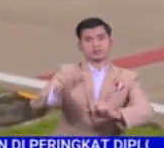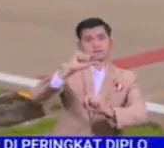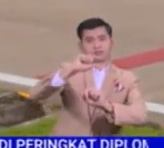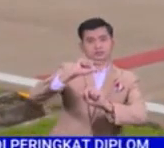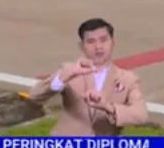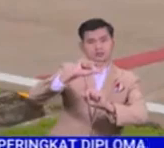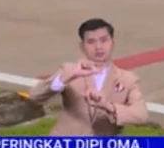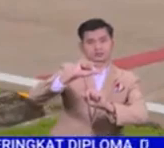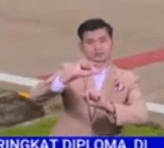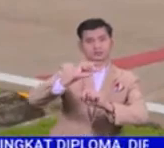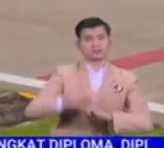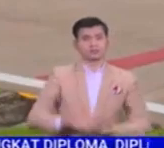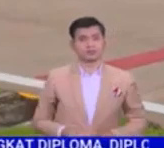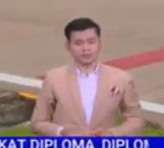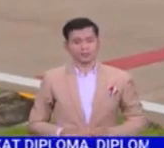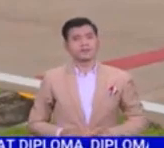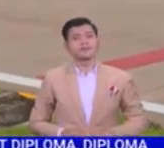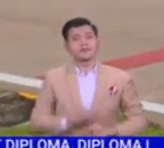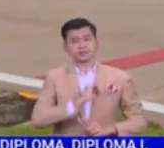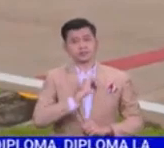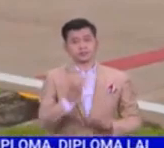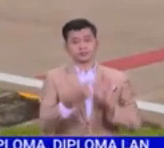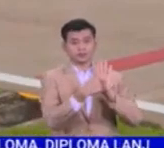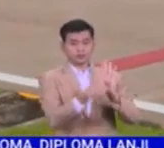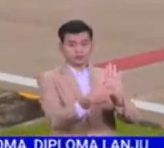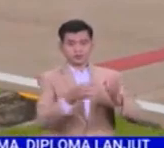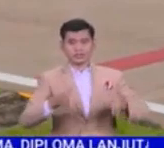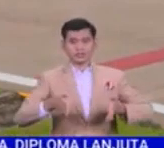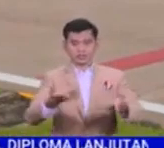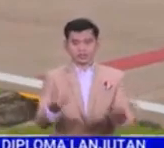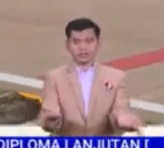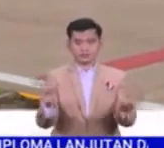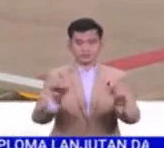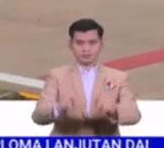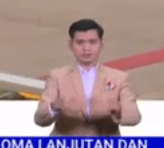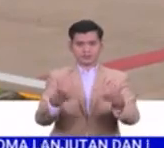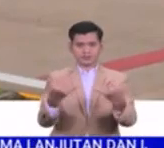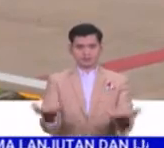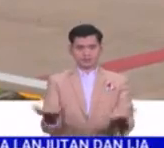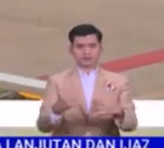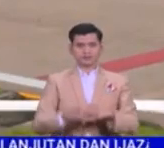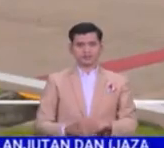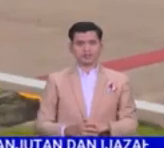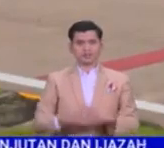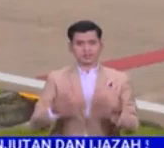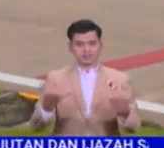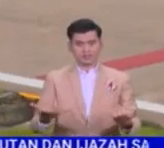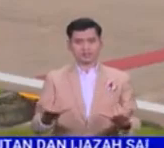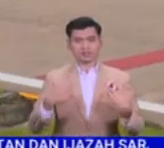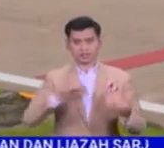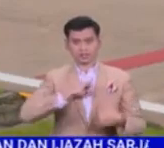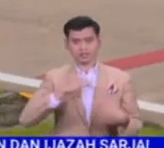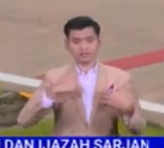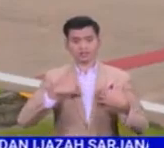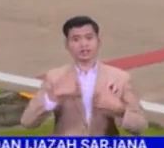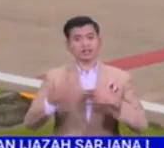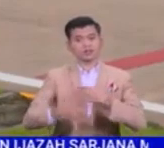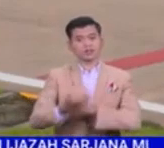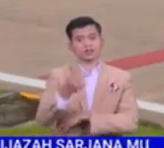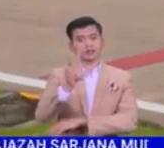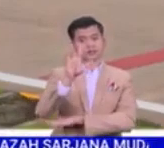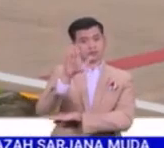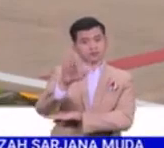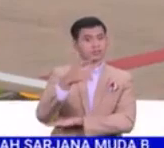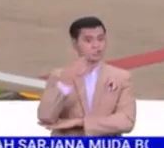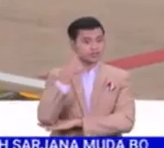berada di Plaza Tol Gombak bagi membawakan perkembangan semasa aliran trafik di sini. Saya berada di sini seawal jam 3 petang dan